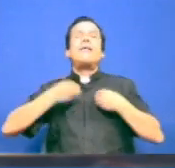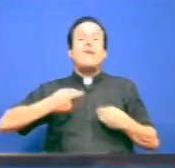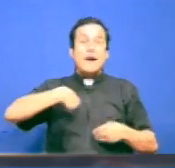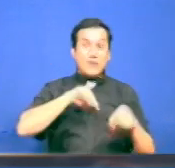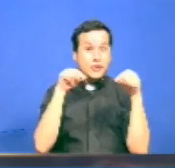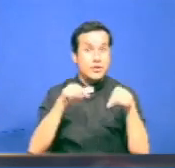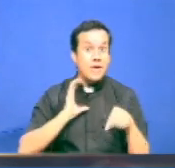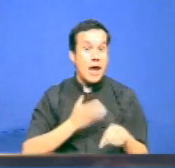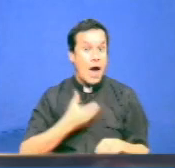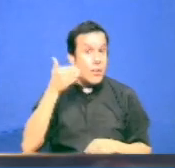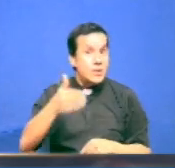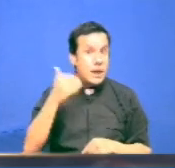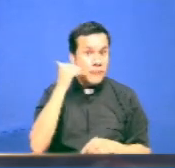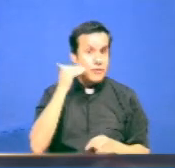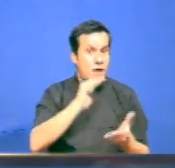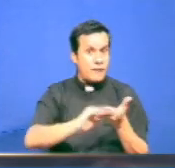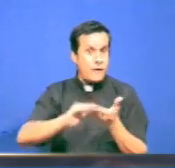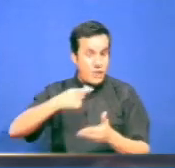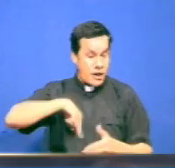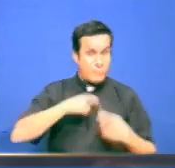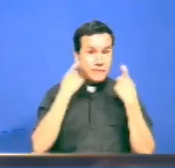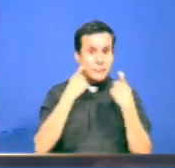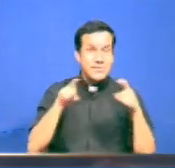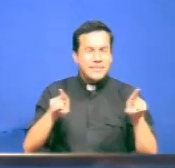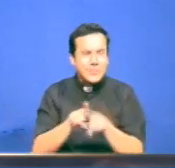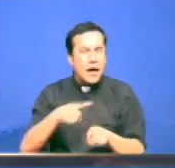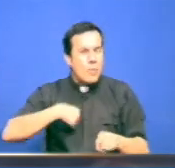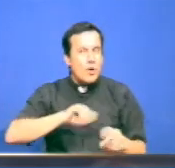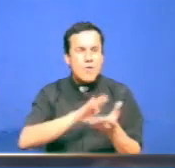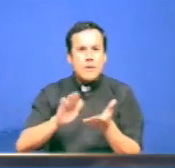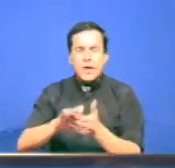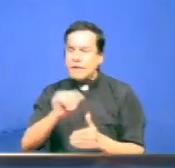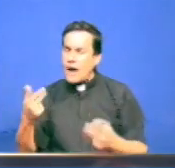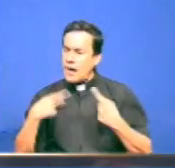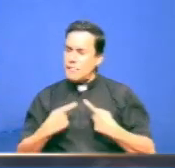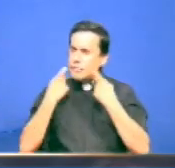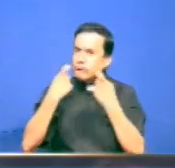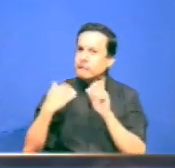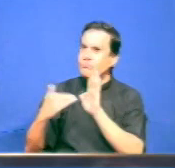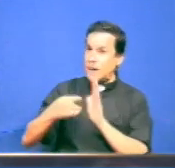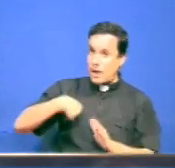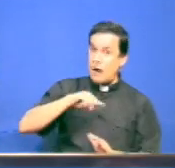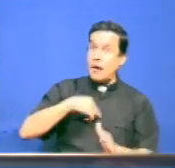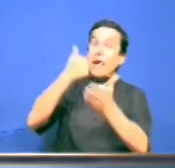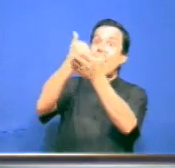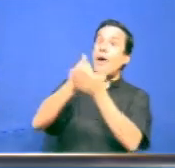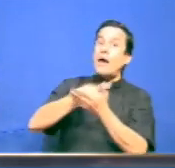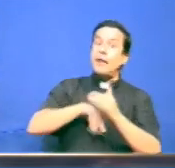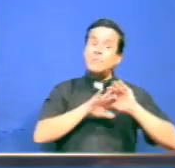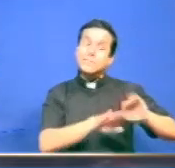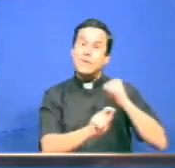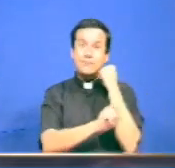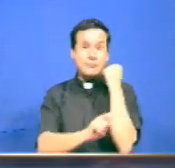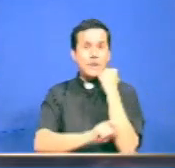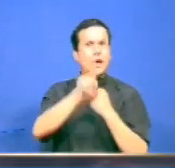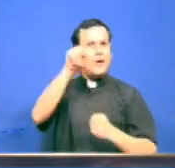mkate wetu wa kila siku, samehe makosa yetu kama tunavyowasamehe na sisi waleo tukosea, usitutie